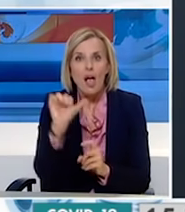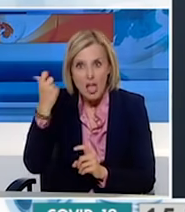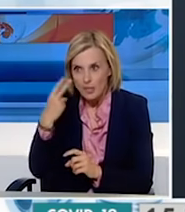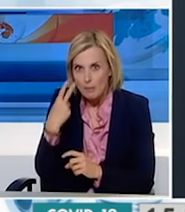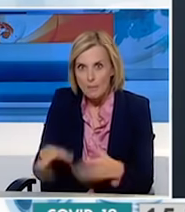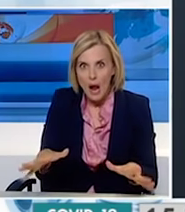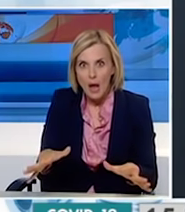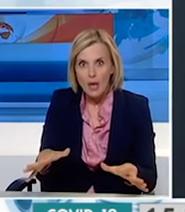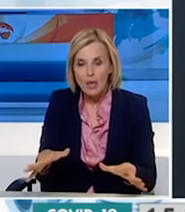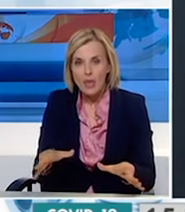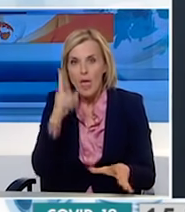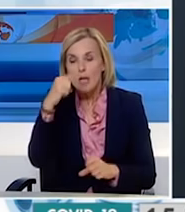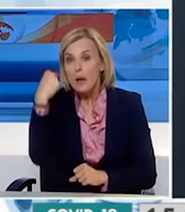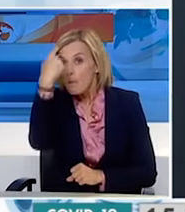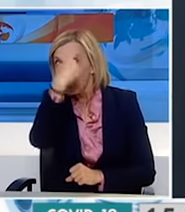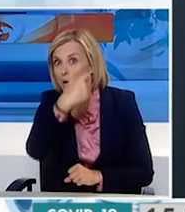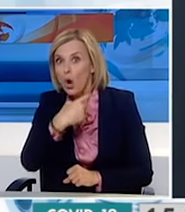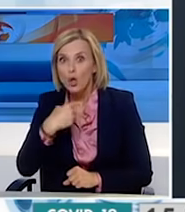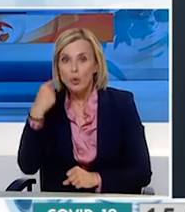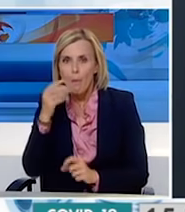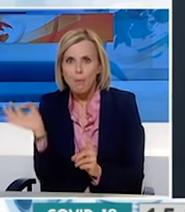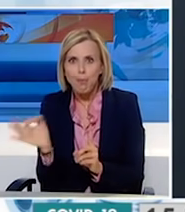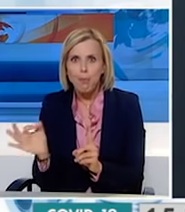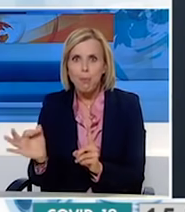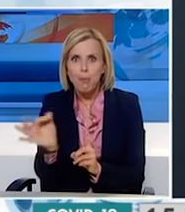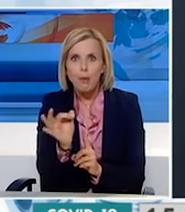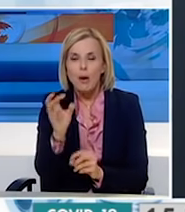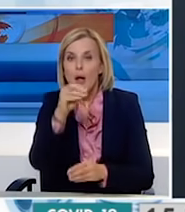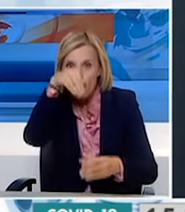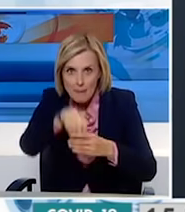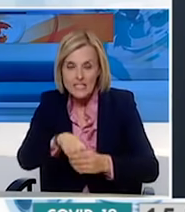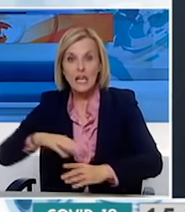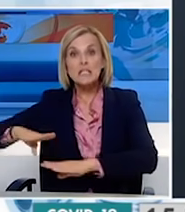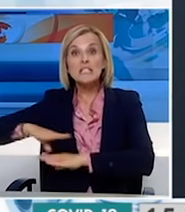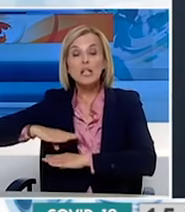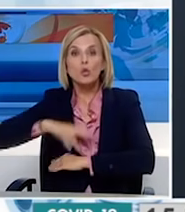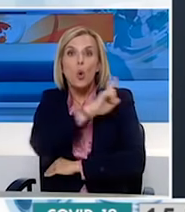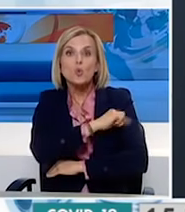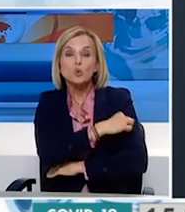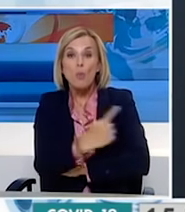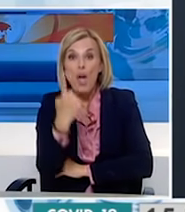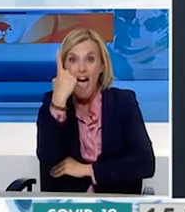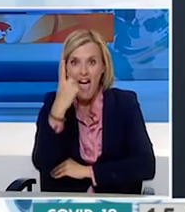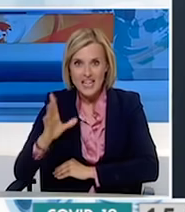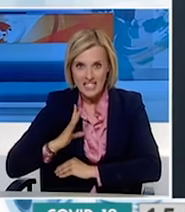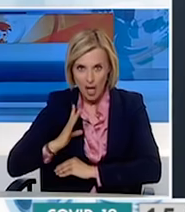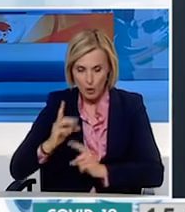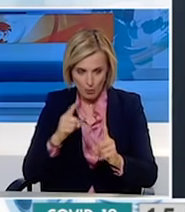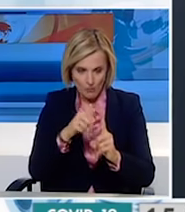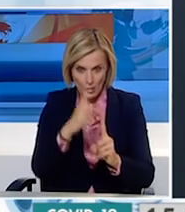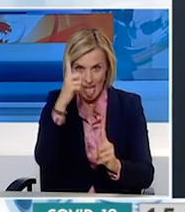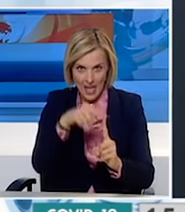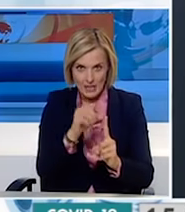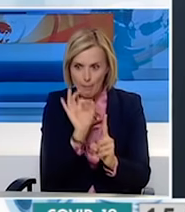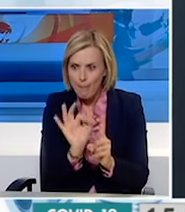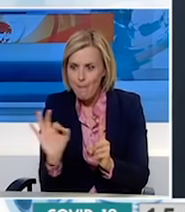χθες. Πώς από ένα πρόσωπο μολύνθηκαν από τον ιό άλλοι 10. Κάντε τον πολλαπλασιασμό και αν δεν